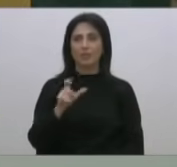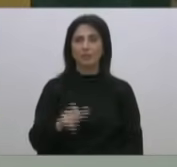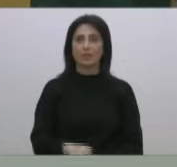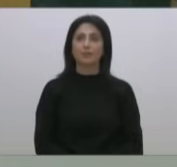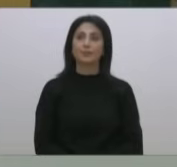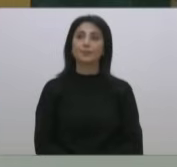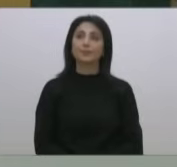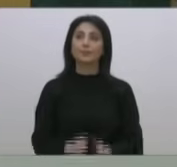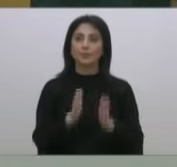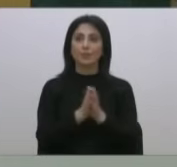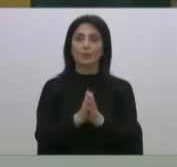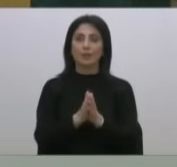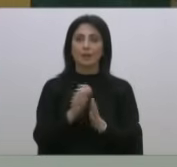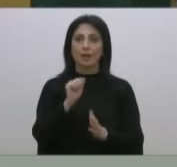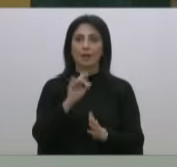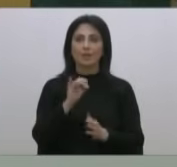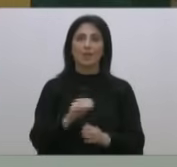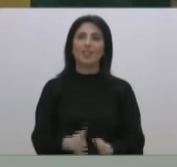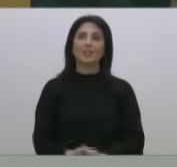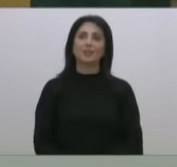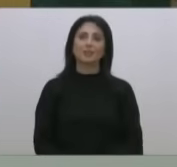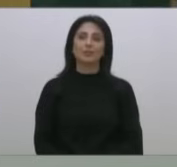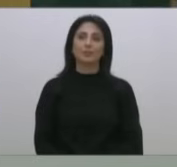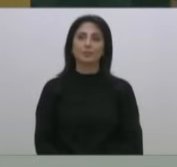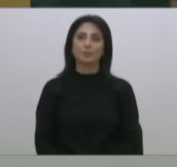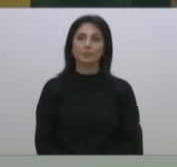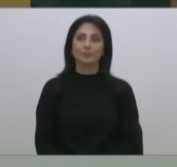dinaradze tkhovt batono archil 10 tsuti